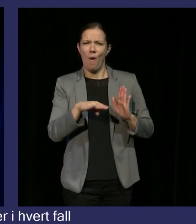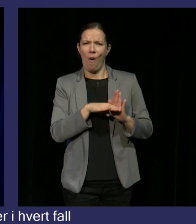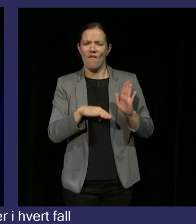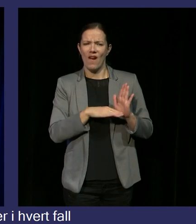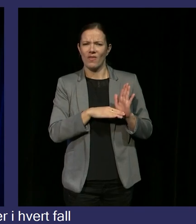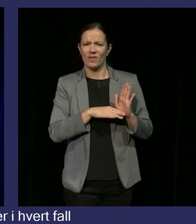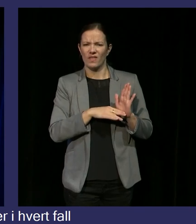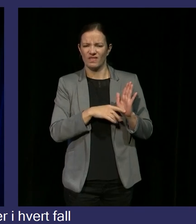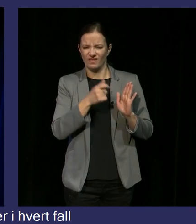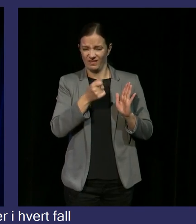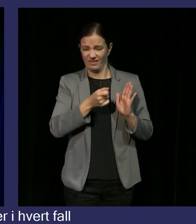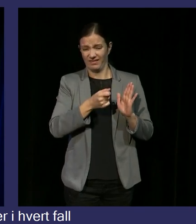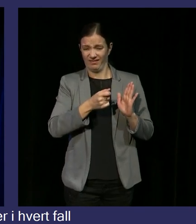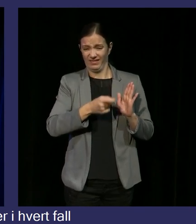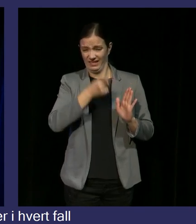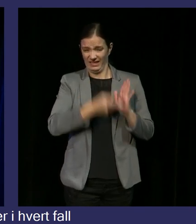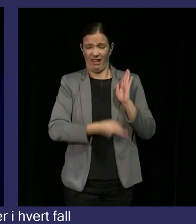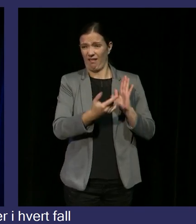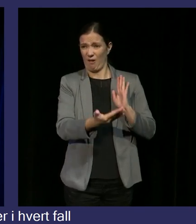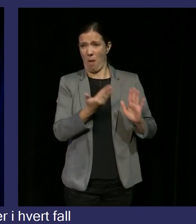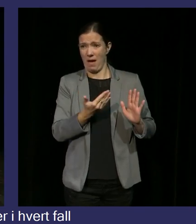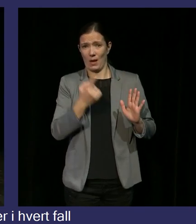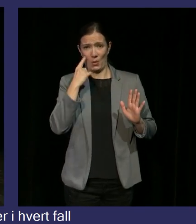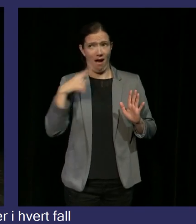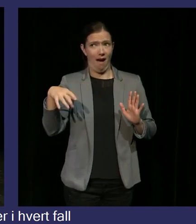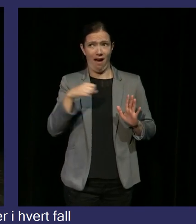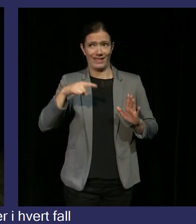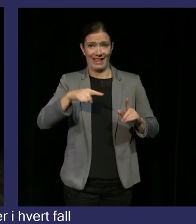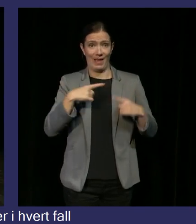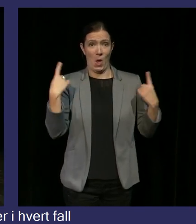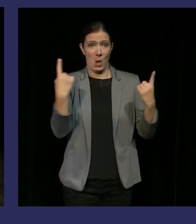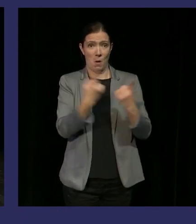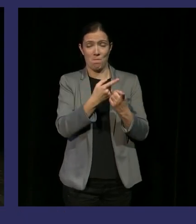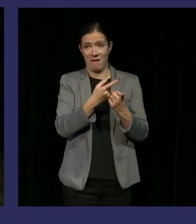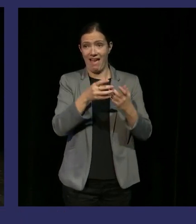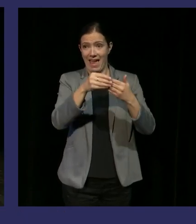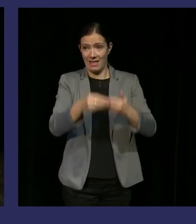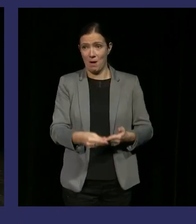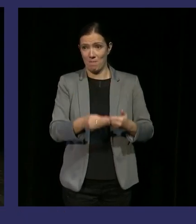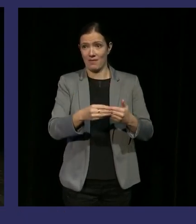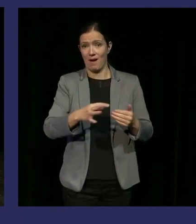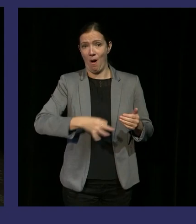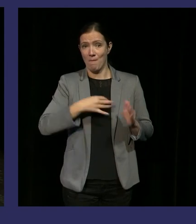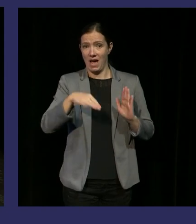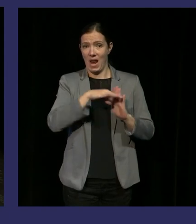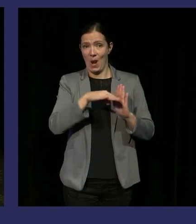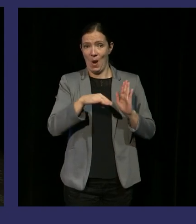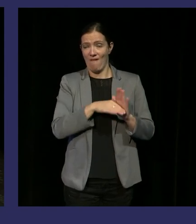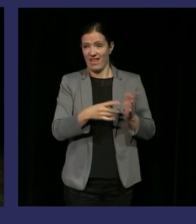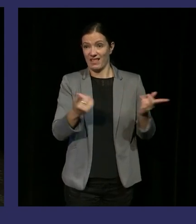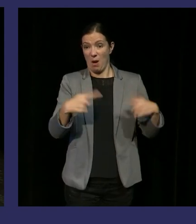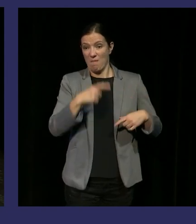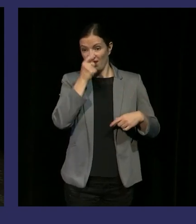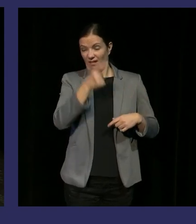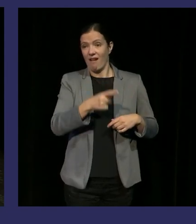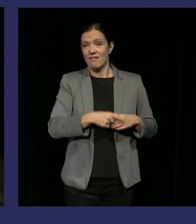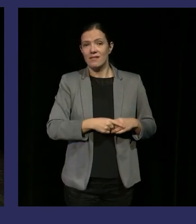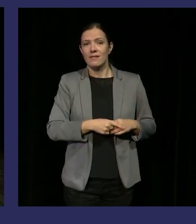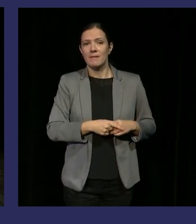komme snart, tror jeg, omkvedet I dette rommet, I hvert fall snart nok omkvedet nok I dette rommet, vil jeg tippe.